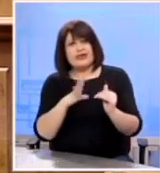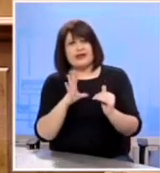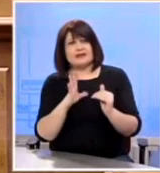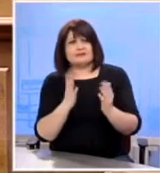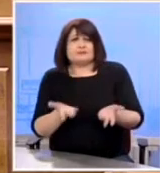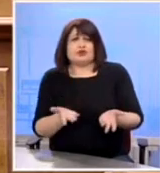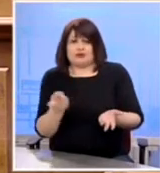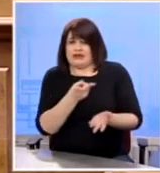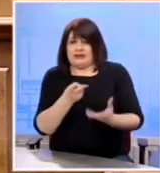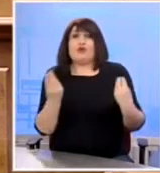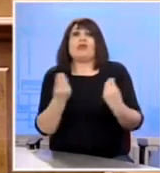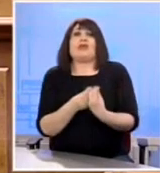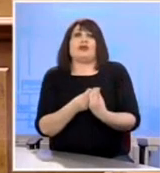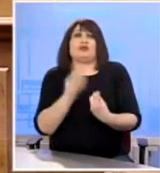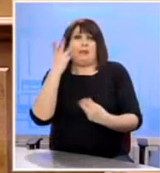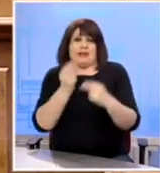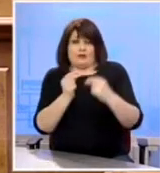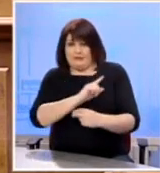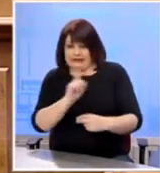Νομίζω ότι και τα δύο δεν γίνονται.